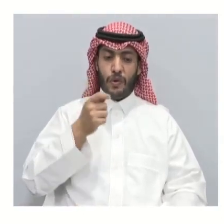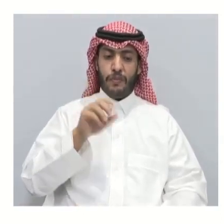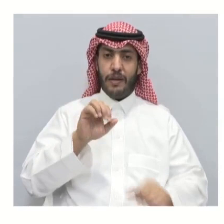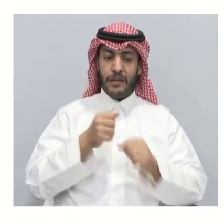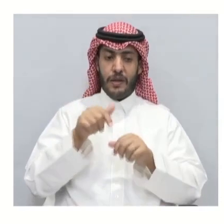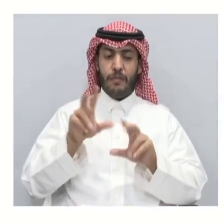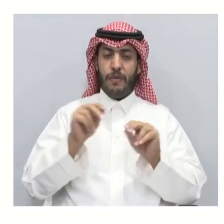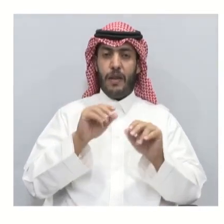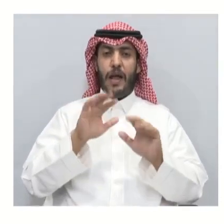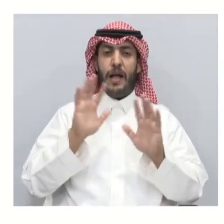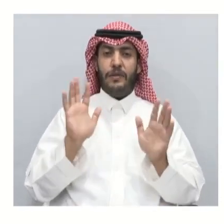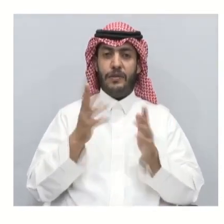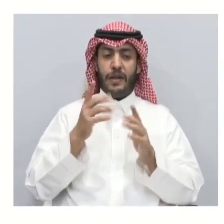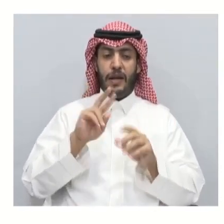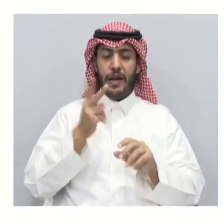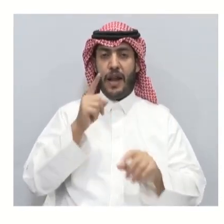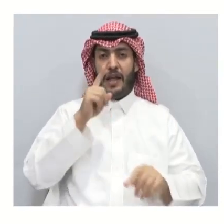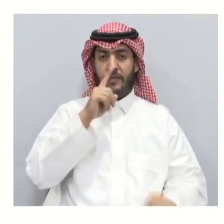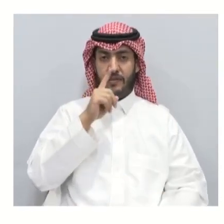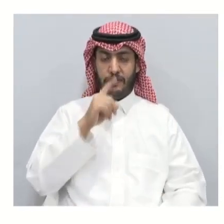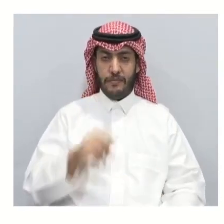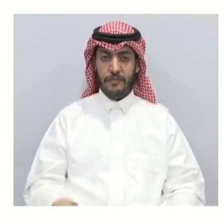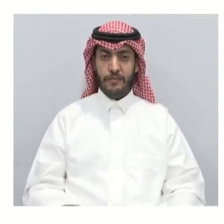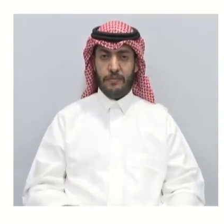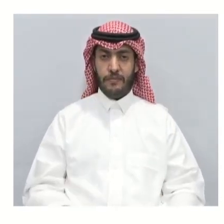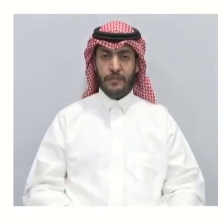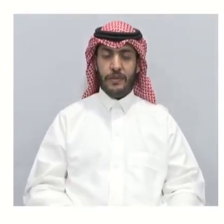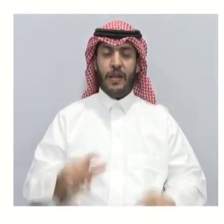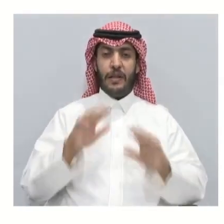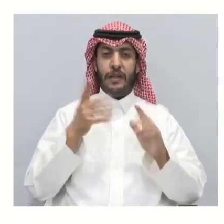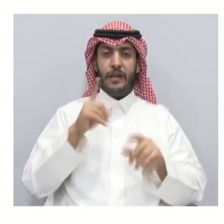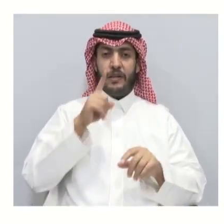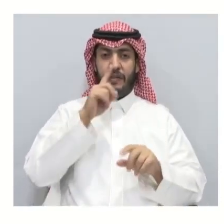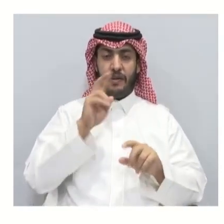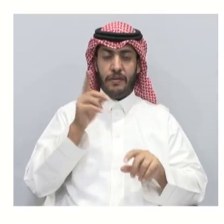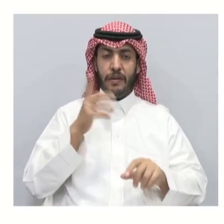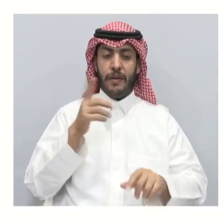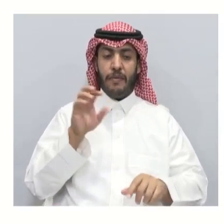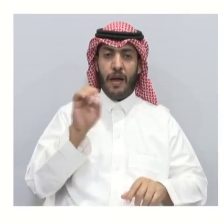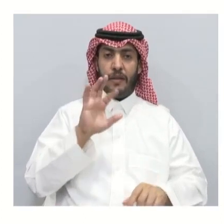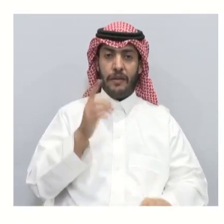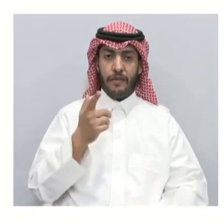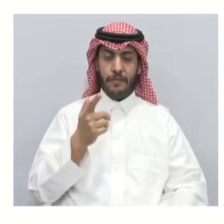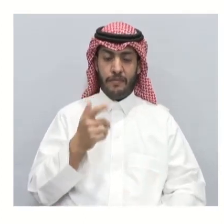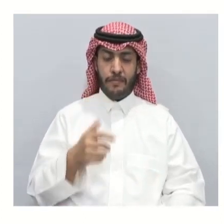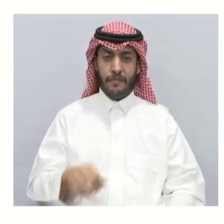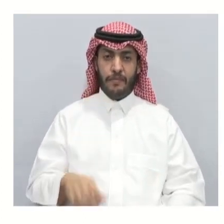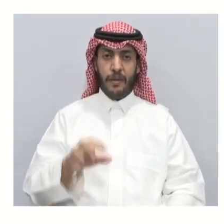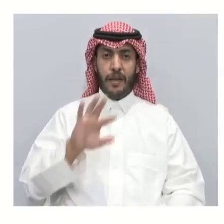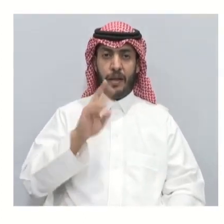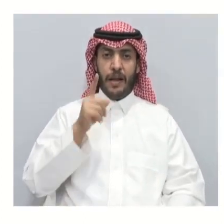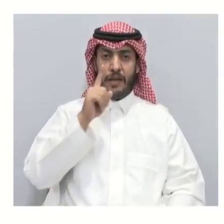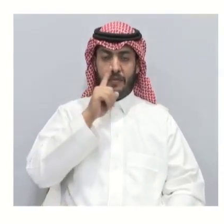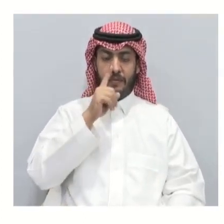الكسر الذي يمثل عدد الاشياء غير الصفراء عدد الاشياء غير الصفراء كم عددها بارك الله فيكم عدد الاشياء